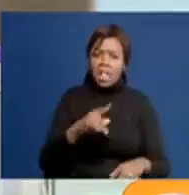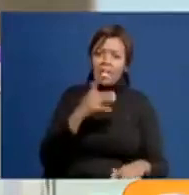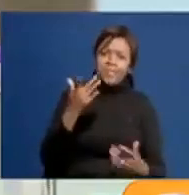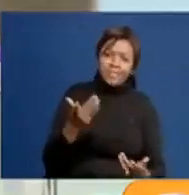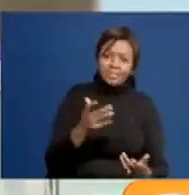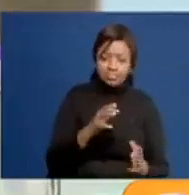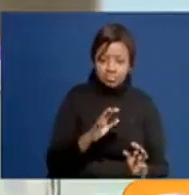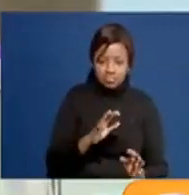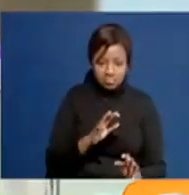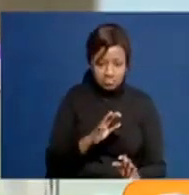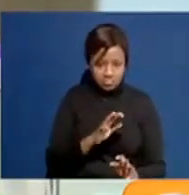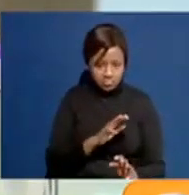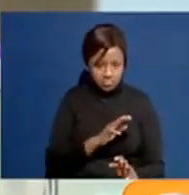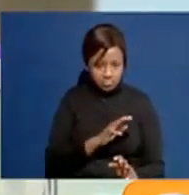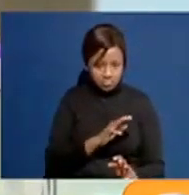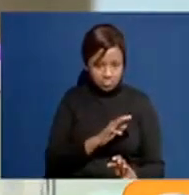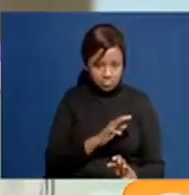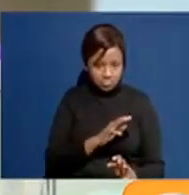hapa.